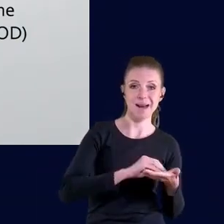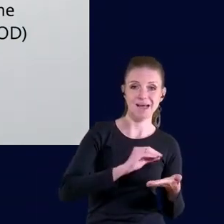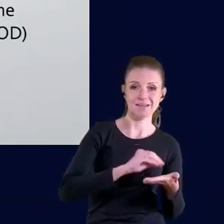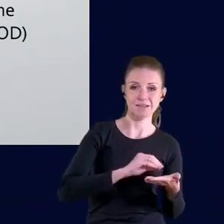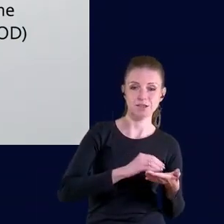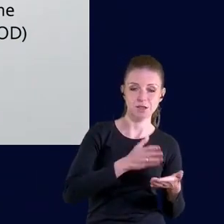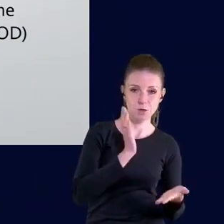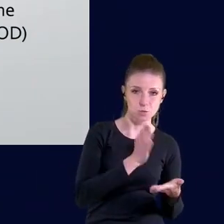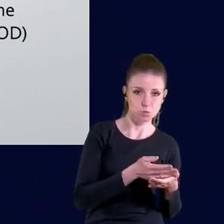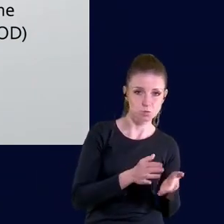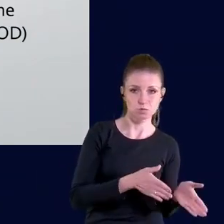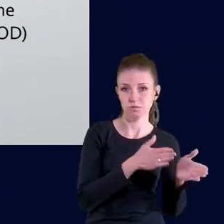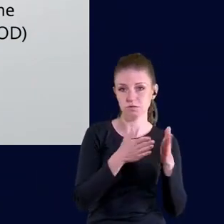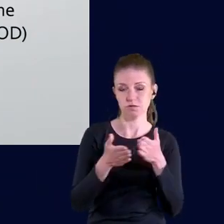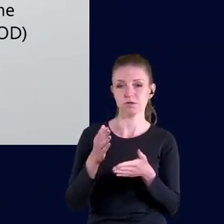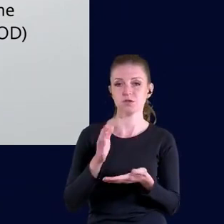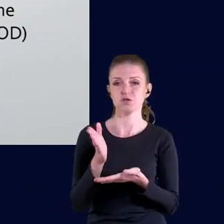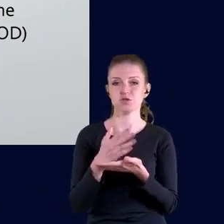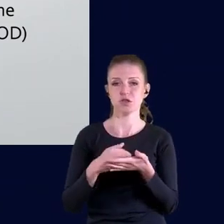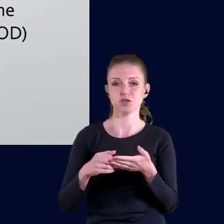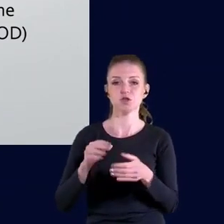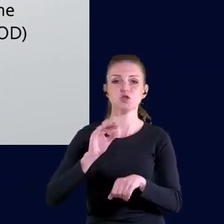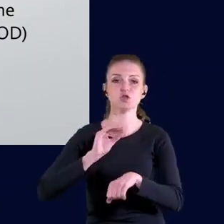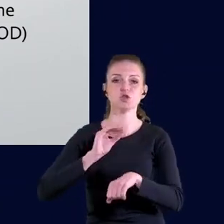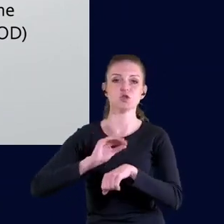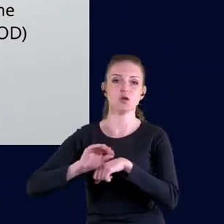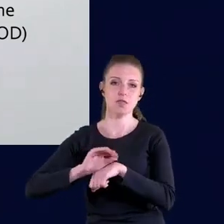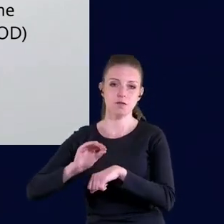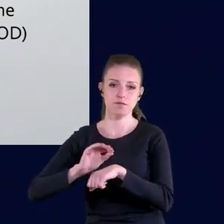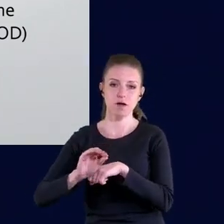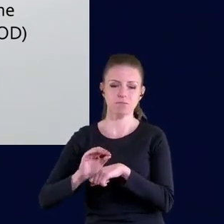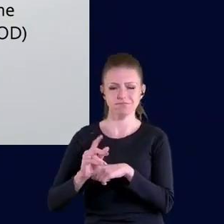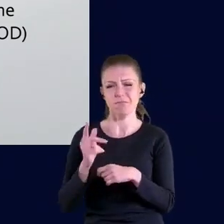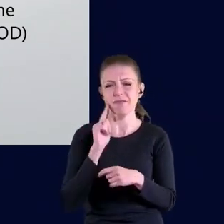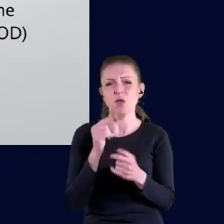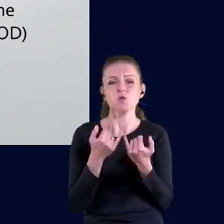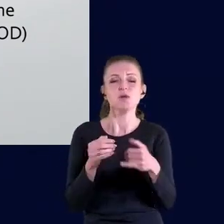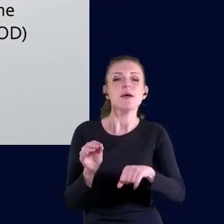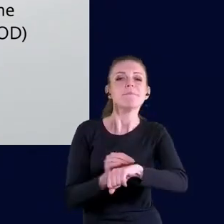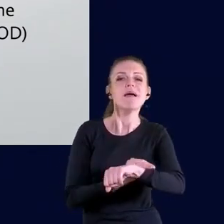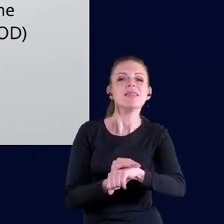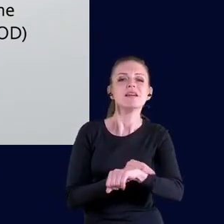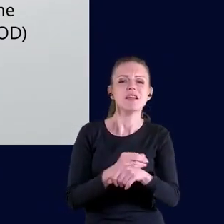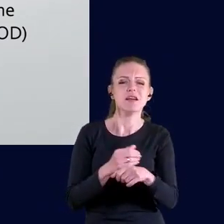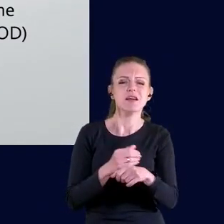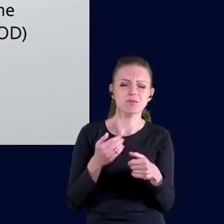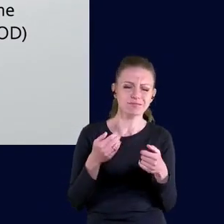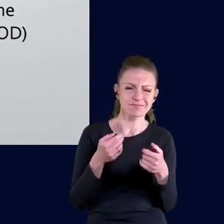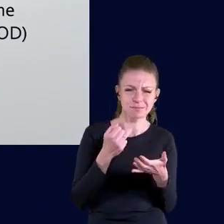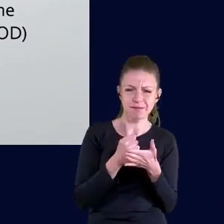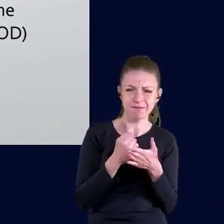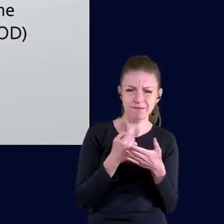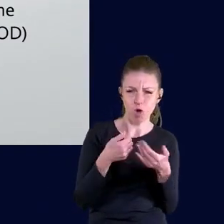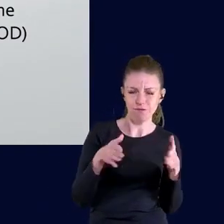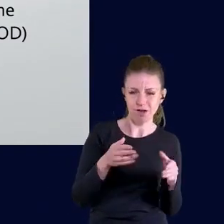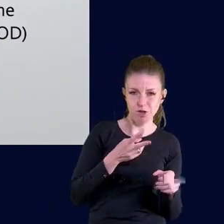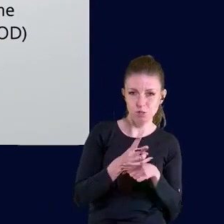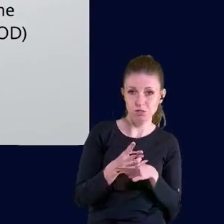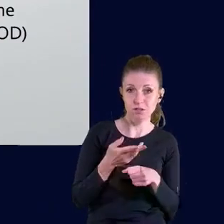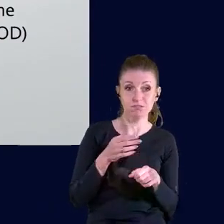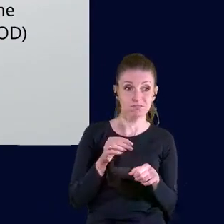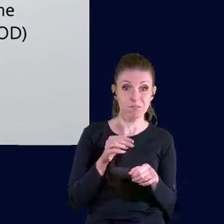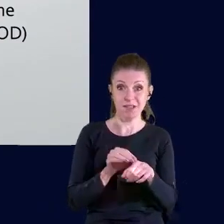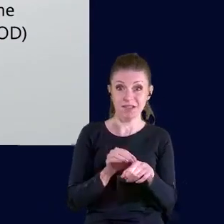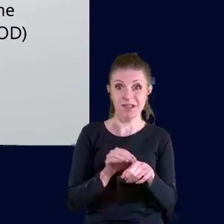część szkoleniowa tutaj z racji tego że materiałów będzie otwarty dostęp ostatnio zeszyty naukowe jest